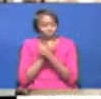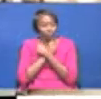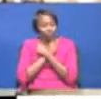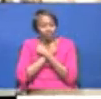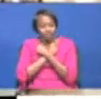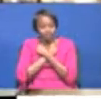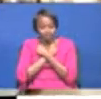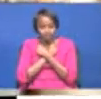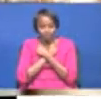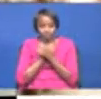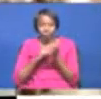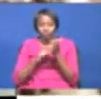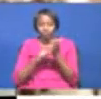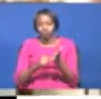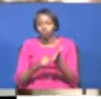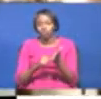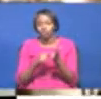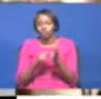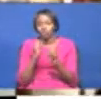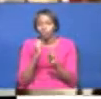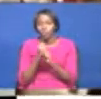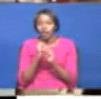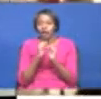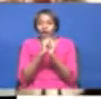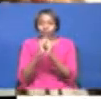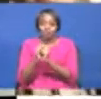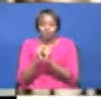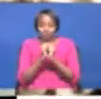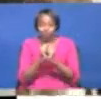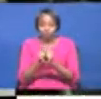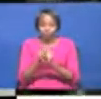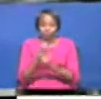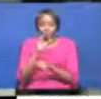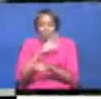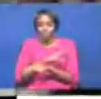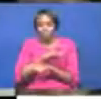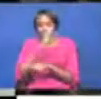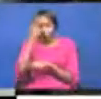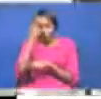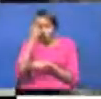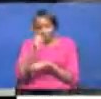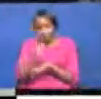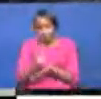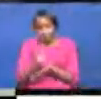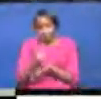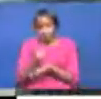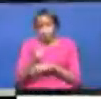tufanye kazi pamoja kwa manufaa ya wanakajado.